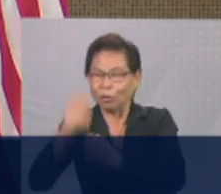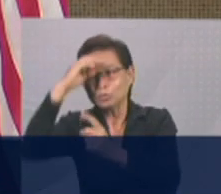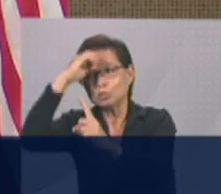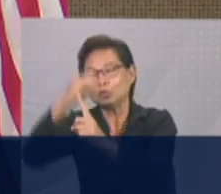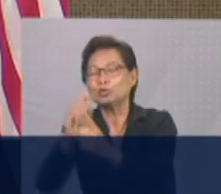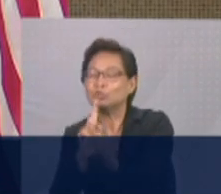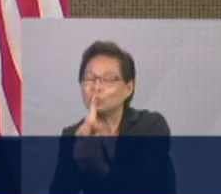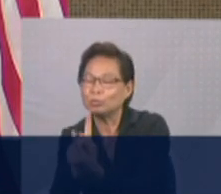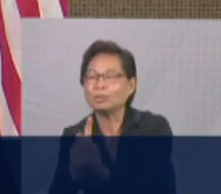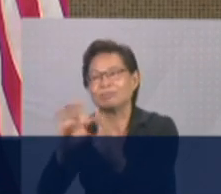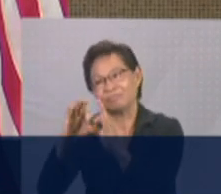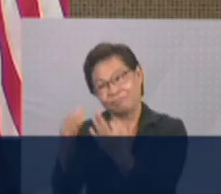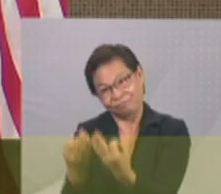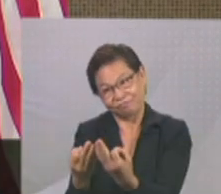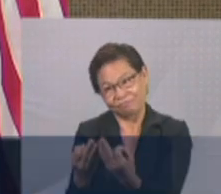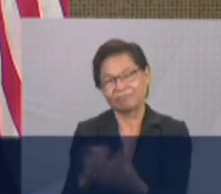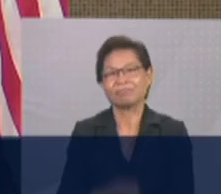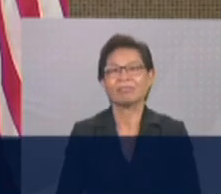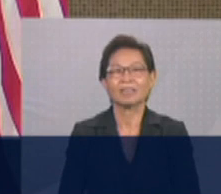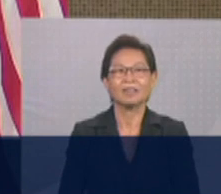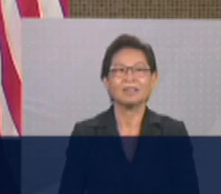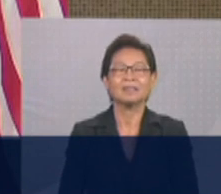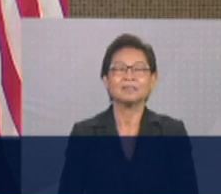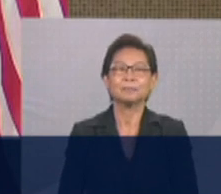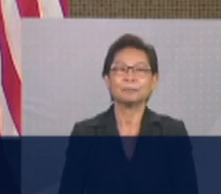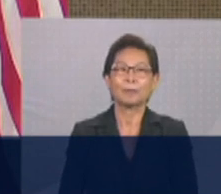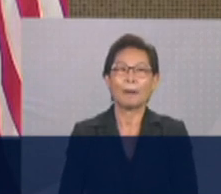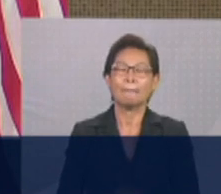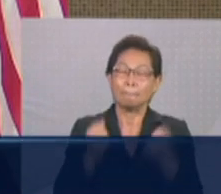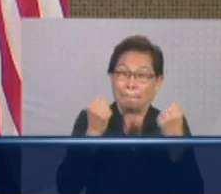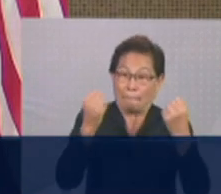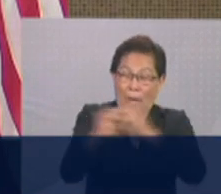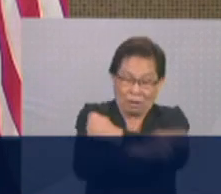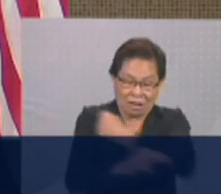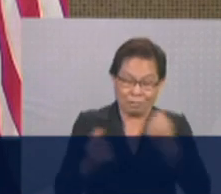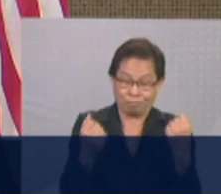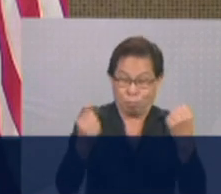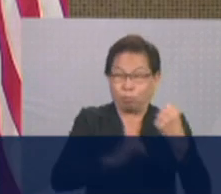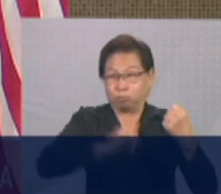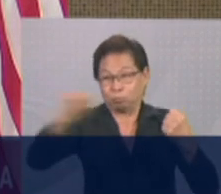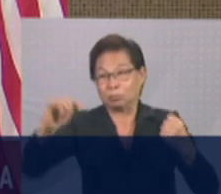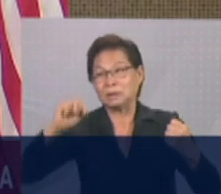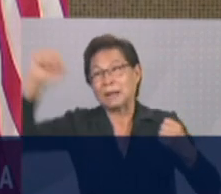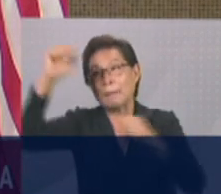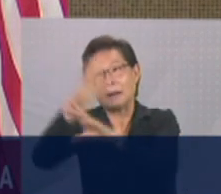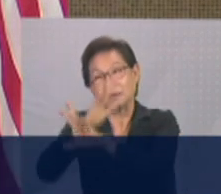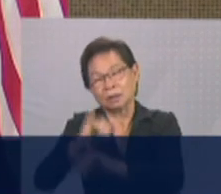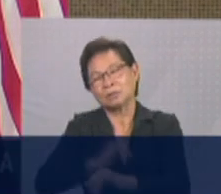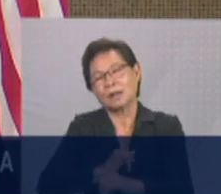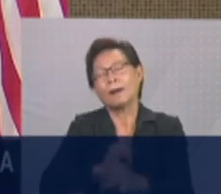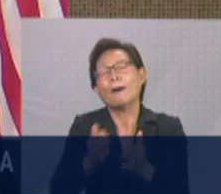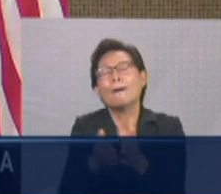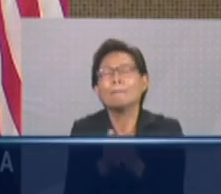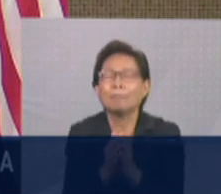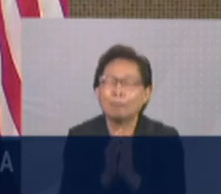tujuan berjumpa dengan keluarga. Bagi yang melibatkan perjalanan rentas negeri Sabah dan Sarawak, saya juga